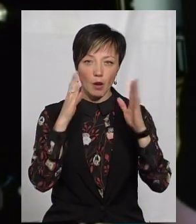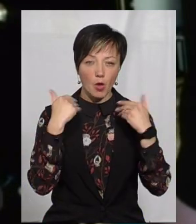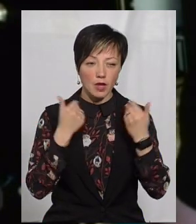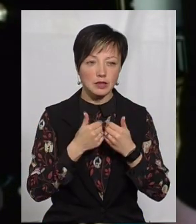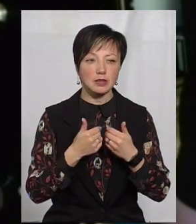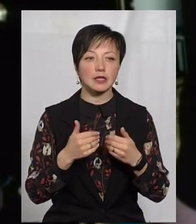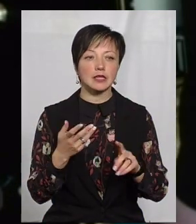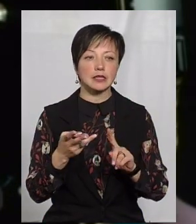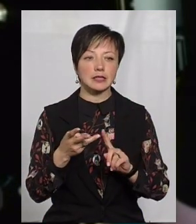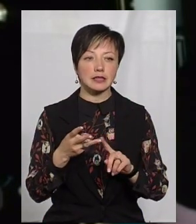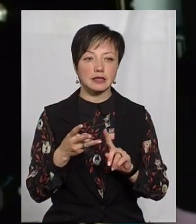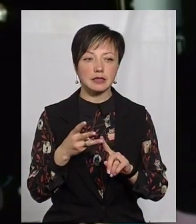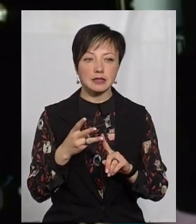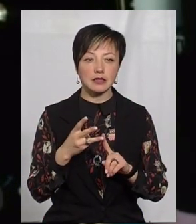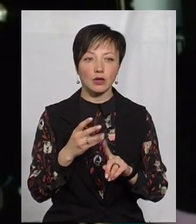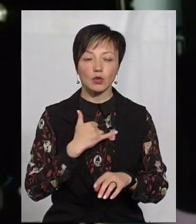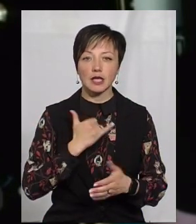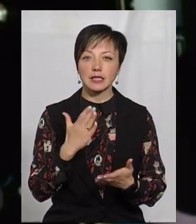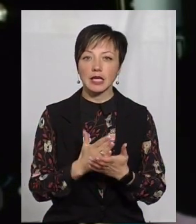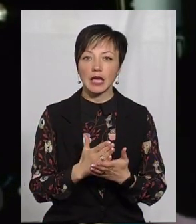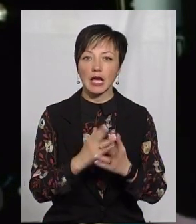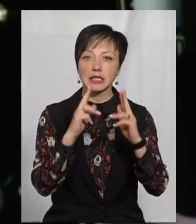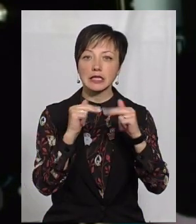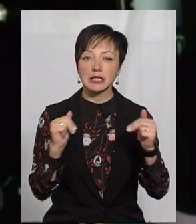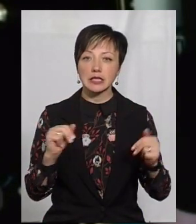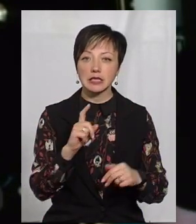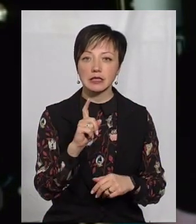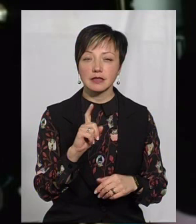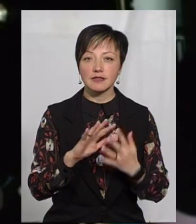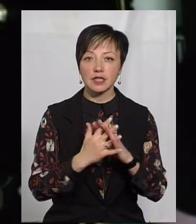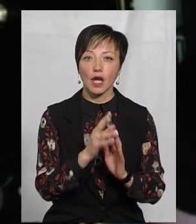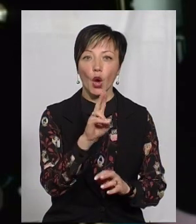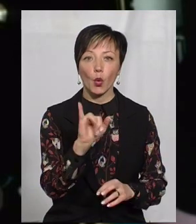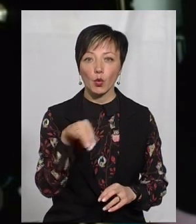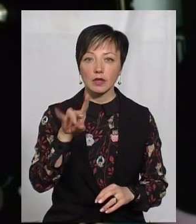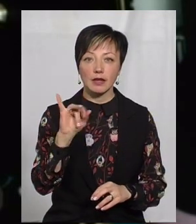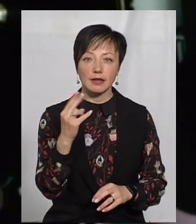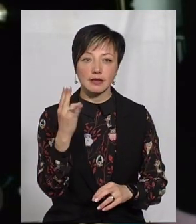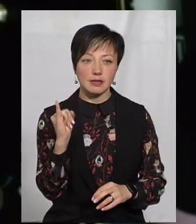скальний монастир, це, до речі, в нас є замок ще в селі Кудринці,